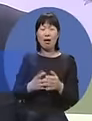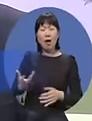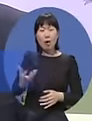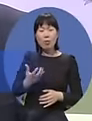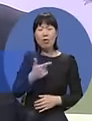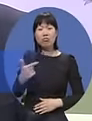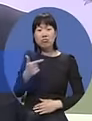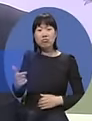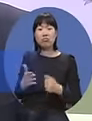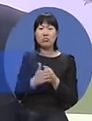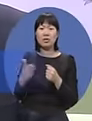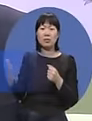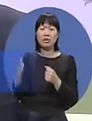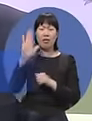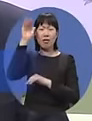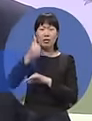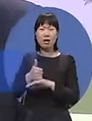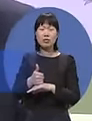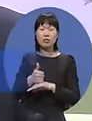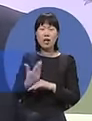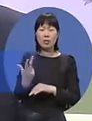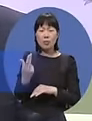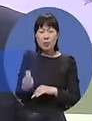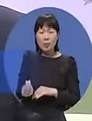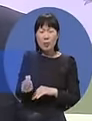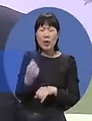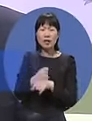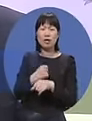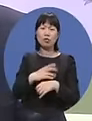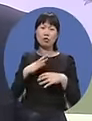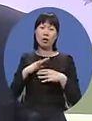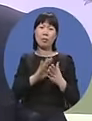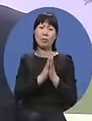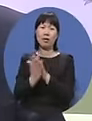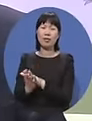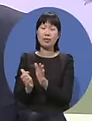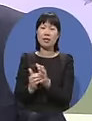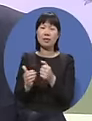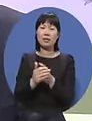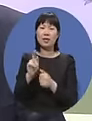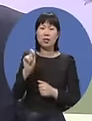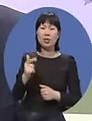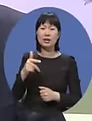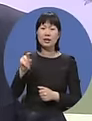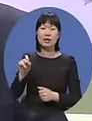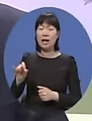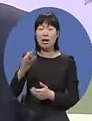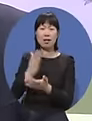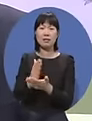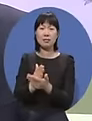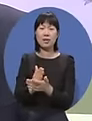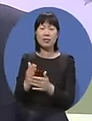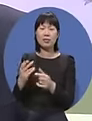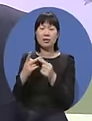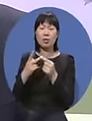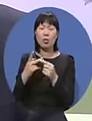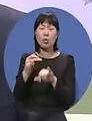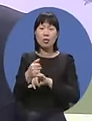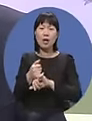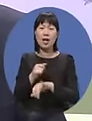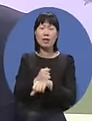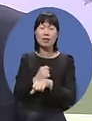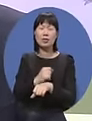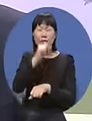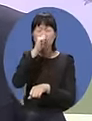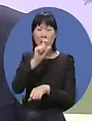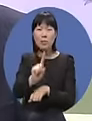통증들이 워낙 크기 때문에 네. 나중에는 배변 자체에 대한 두려움으로 변해요. 그러니까 관장 같은 거는 안 했으면 좋겠고 그다음에 꼭 했으면 좋겠는